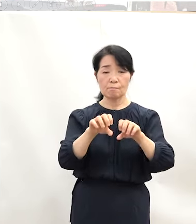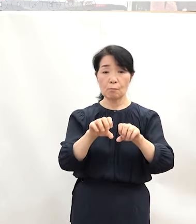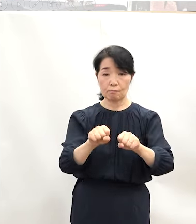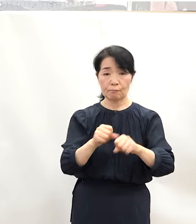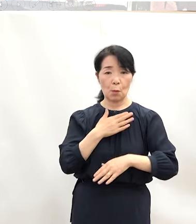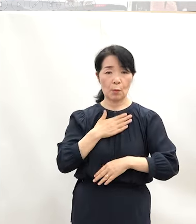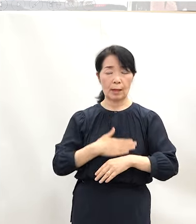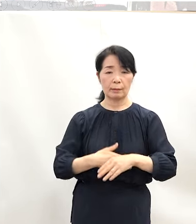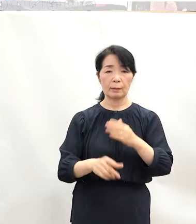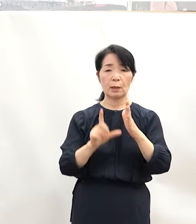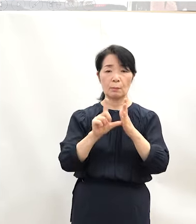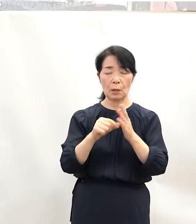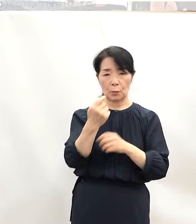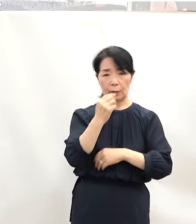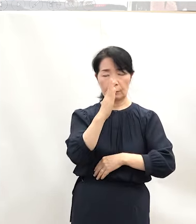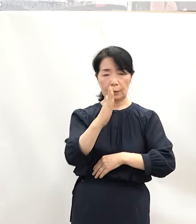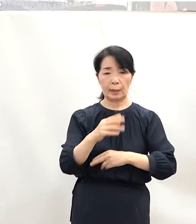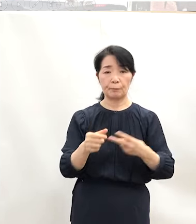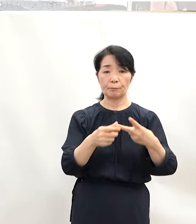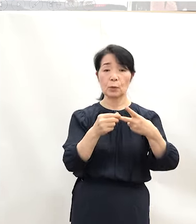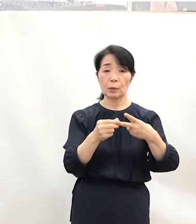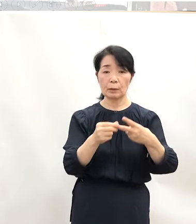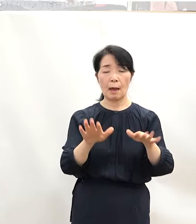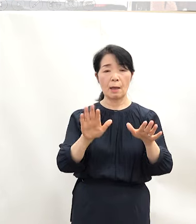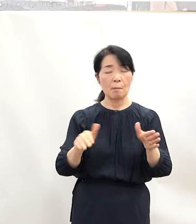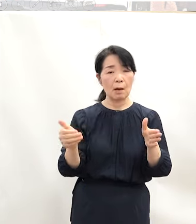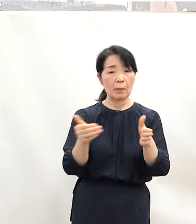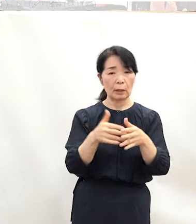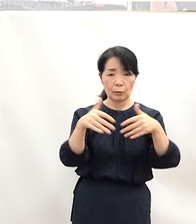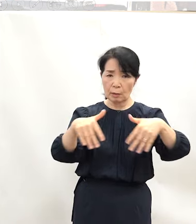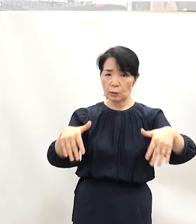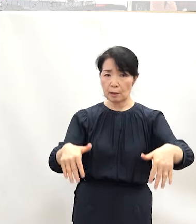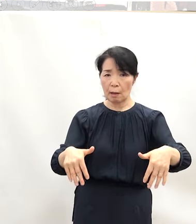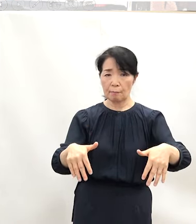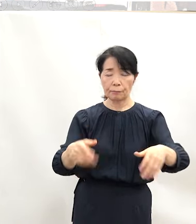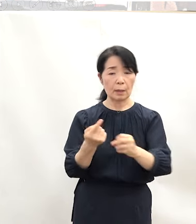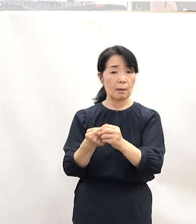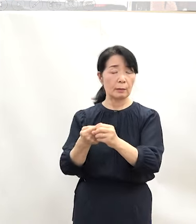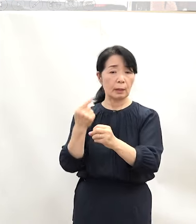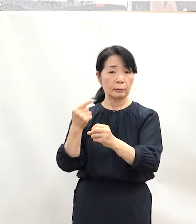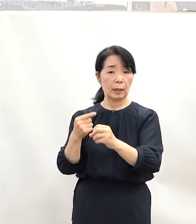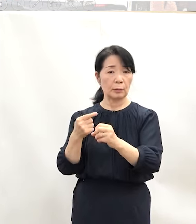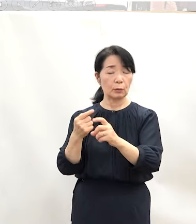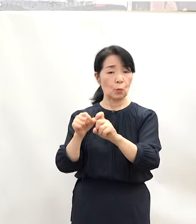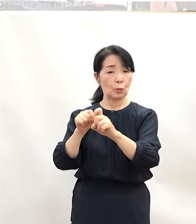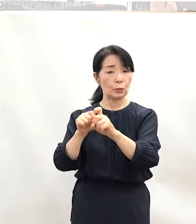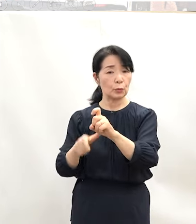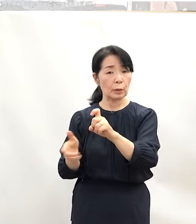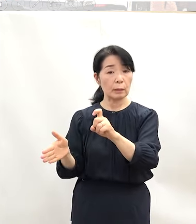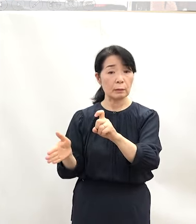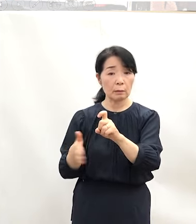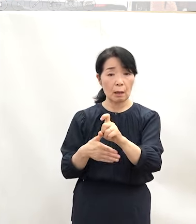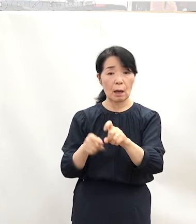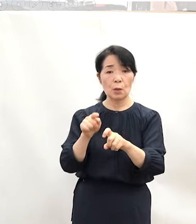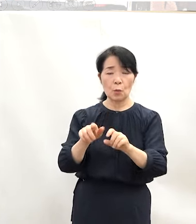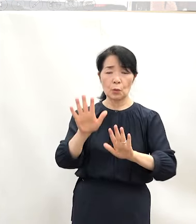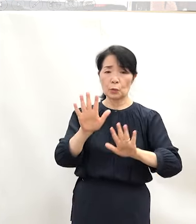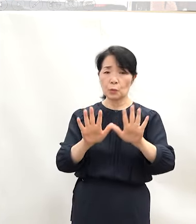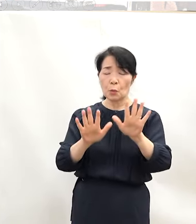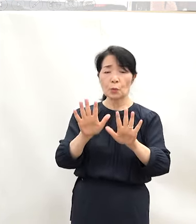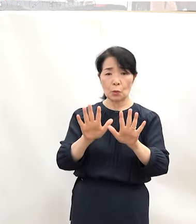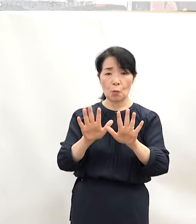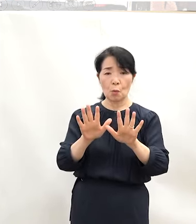で、2点目が今までの体制について、昨年の10月からこういった状況を踏まえて